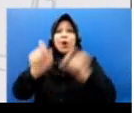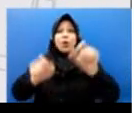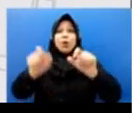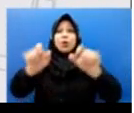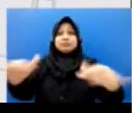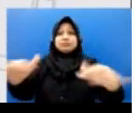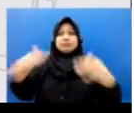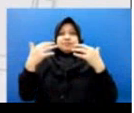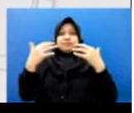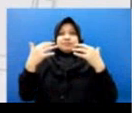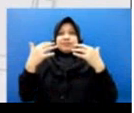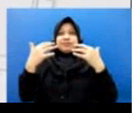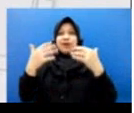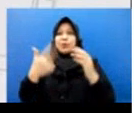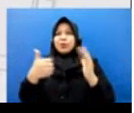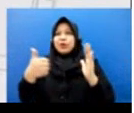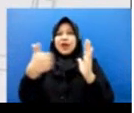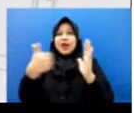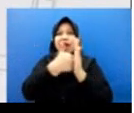Mendapatkan likes,